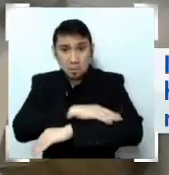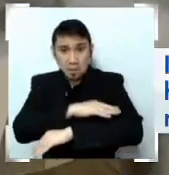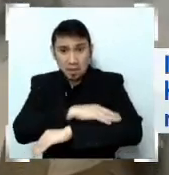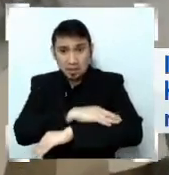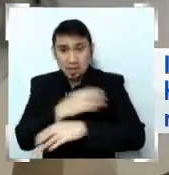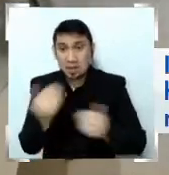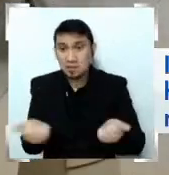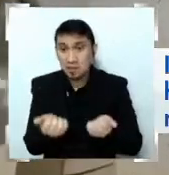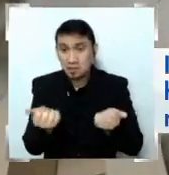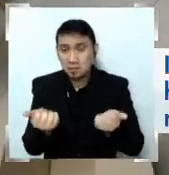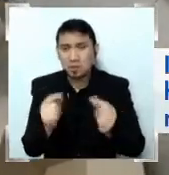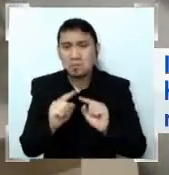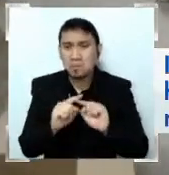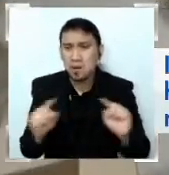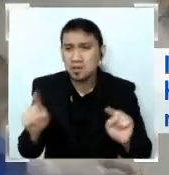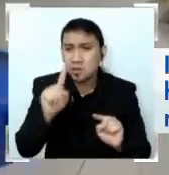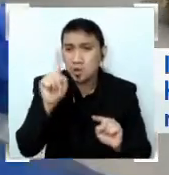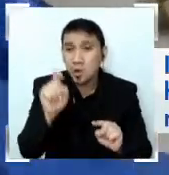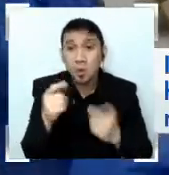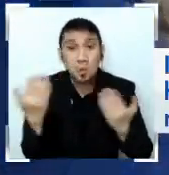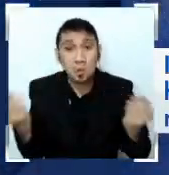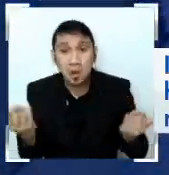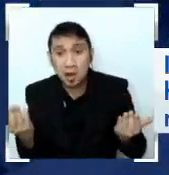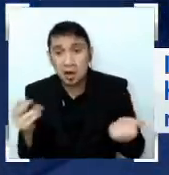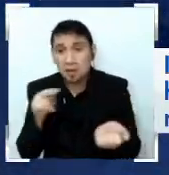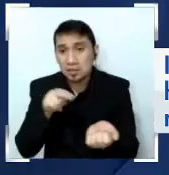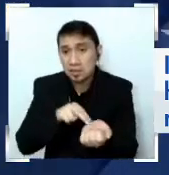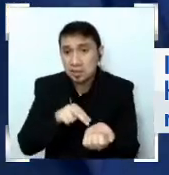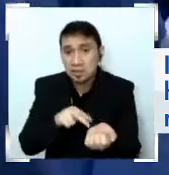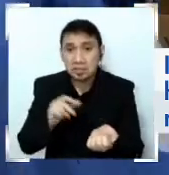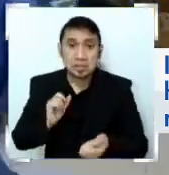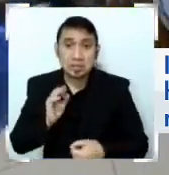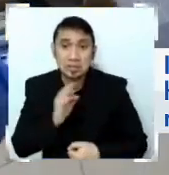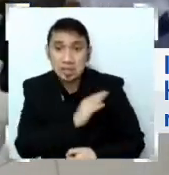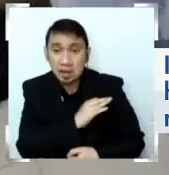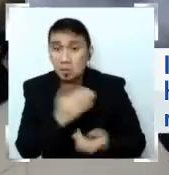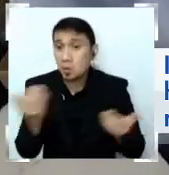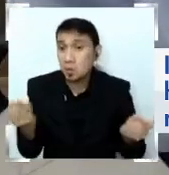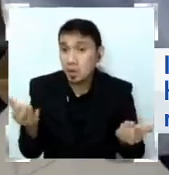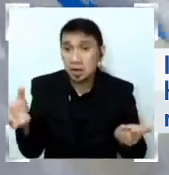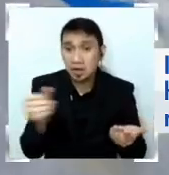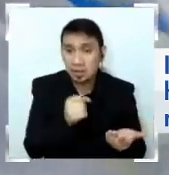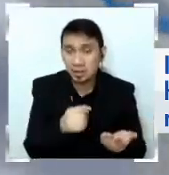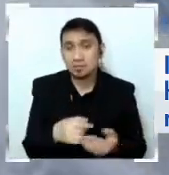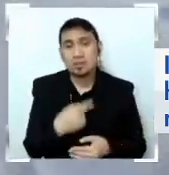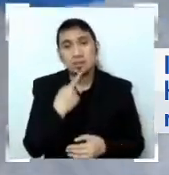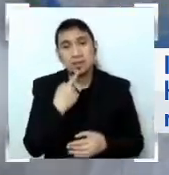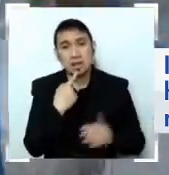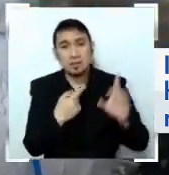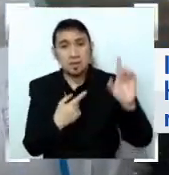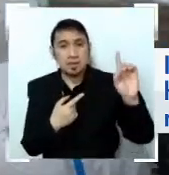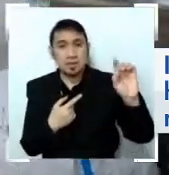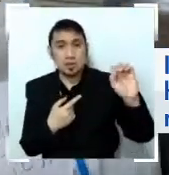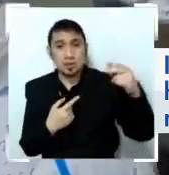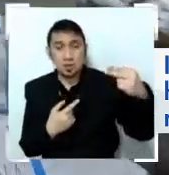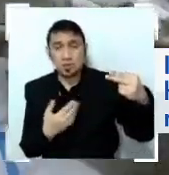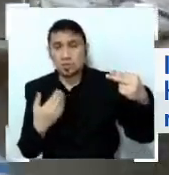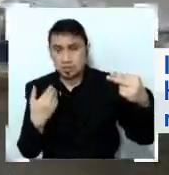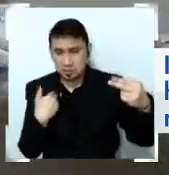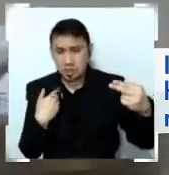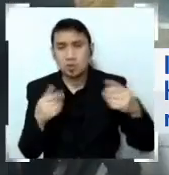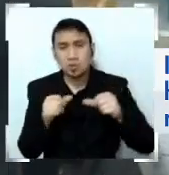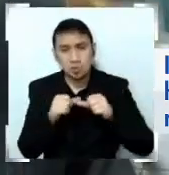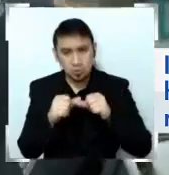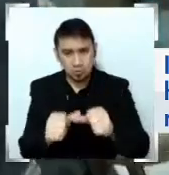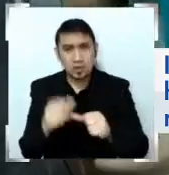the nursing staff to manage this? Sabi ng DOH, tuloy-tuloy naman ang emergency hiring para sa mga healthcare